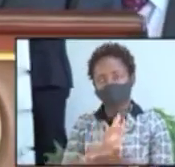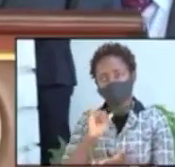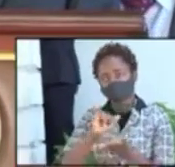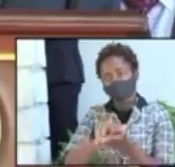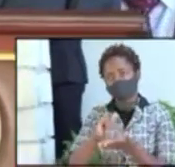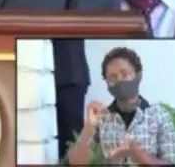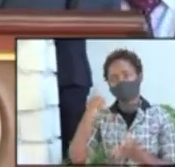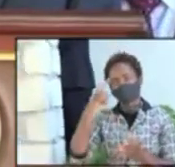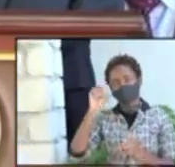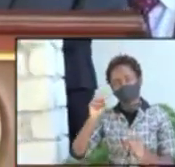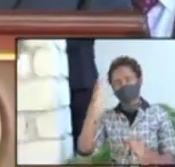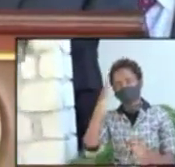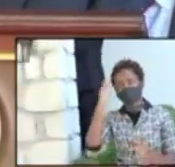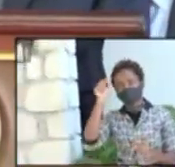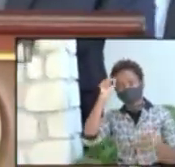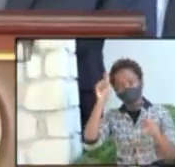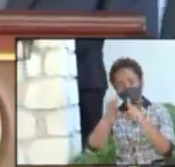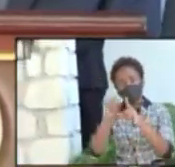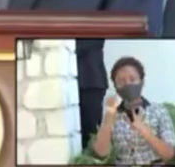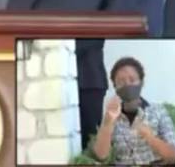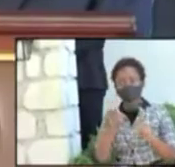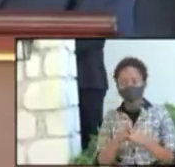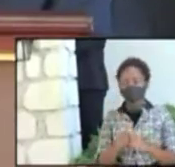comme frères actionnaires. Merci DG.